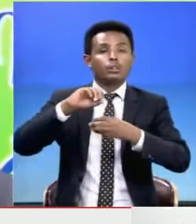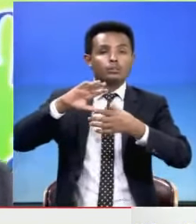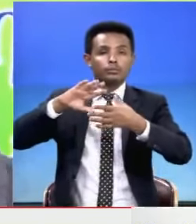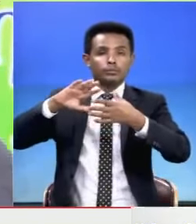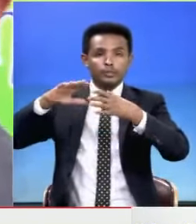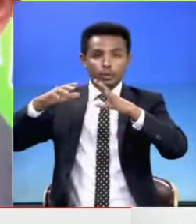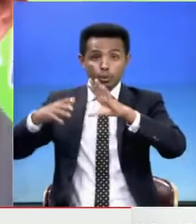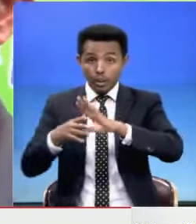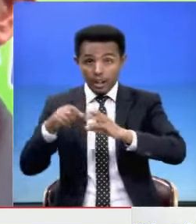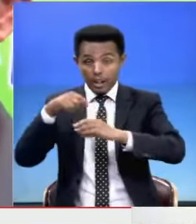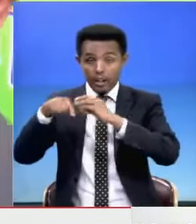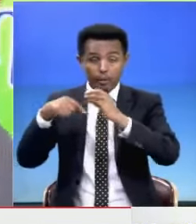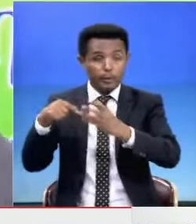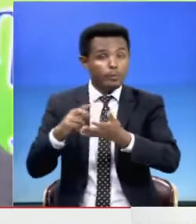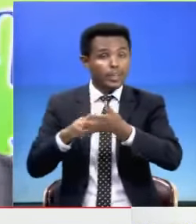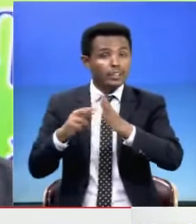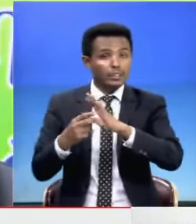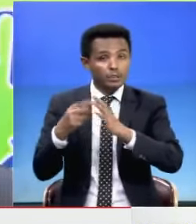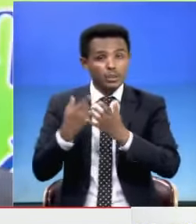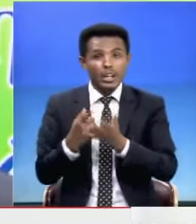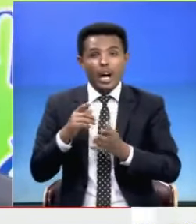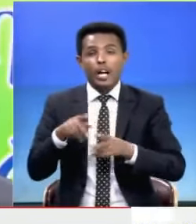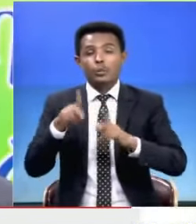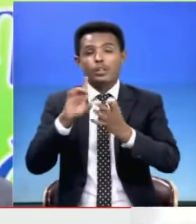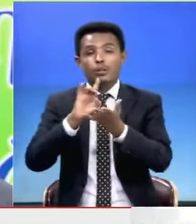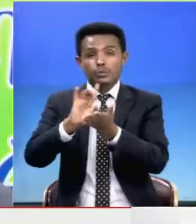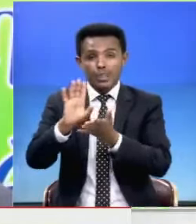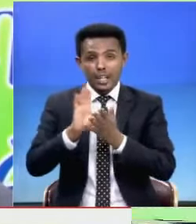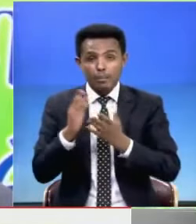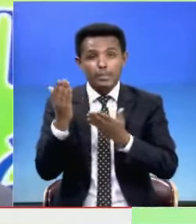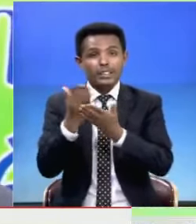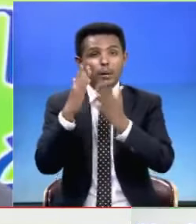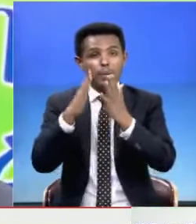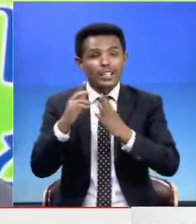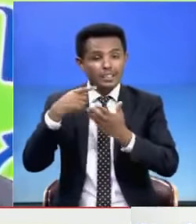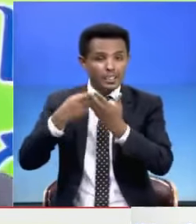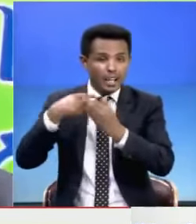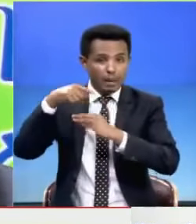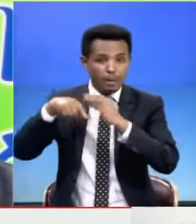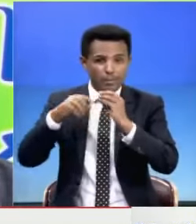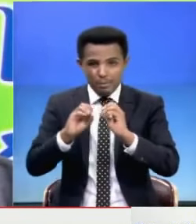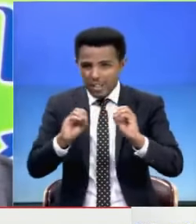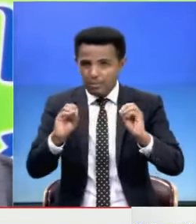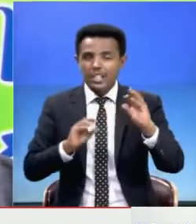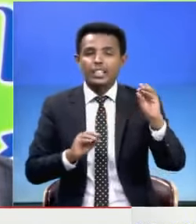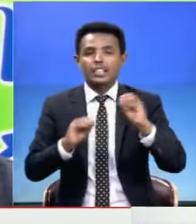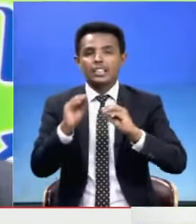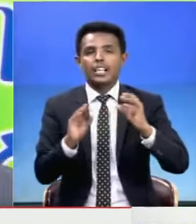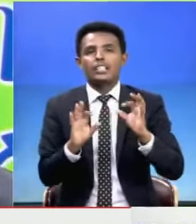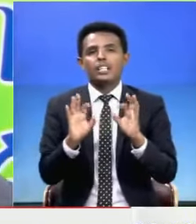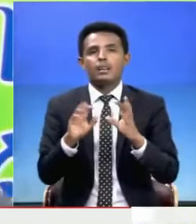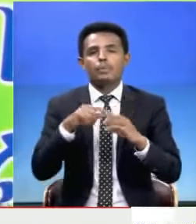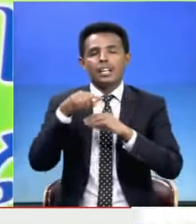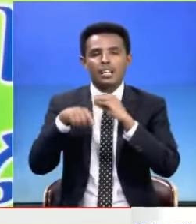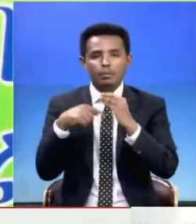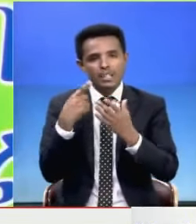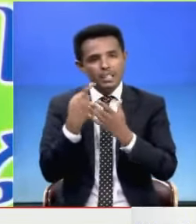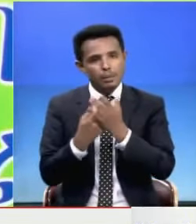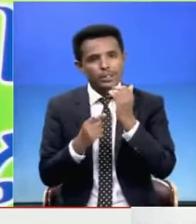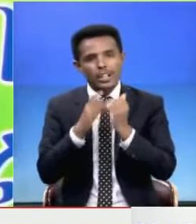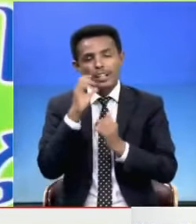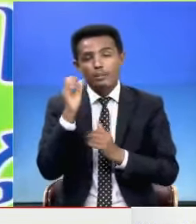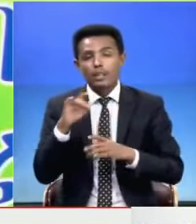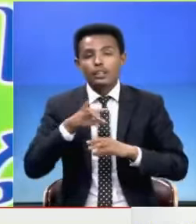አርሶ አደሩ ሲፈናቀል ደግሞ ምርትና ምርታማነት የሚባለው በተለይ የዛ አካባቢ ምንም እንቅስቃሴ የሌለበት ሁኔታ ነው ያለ። ያ ብቻ አይደለም፣